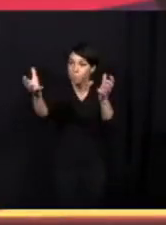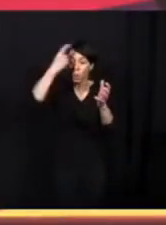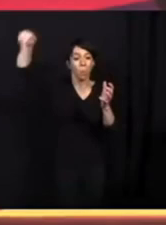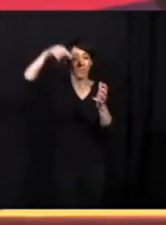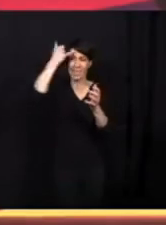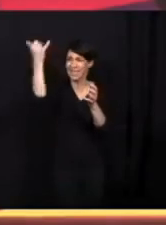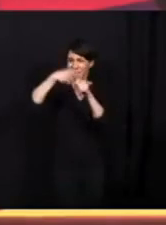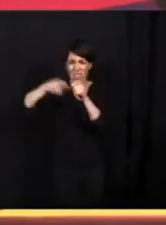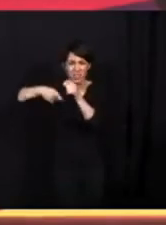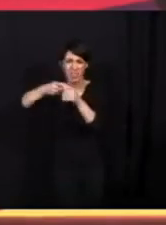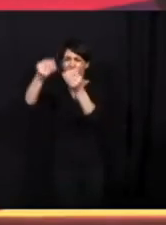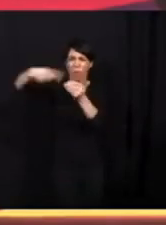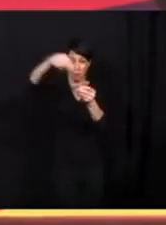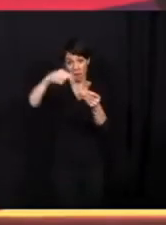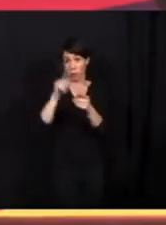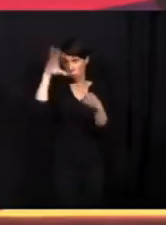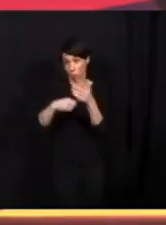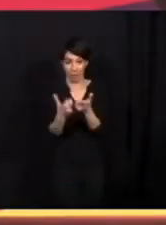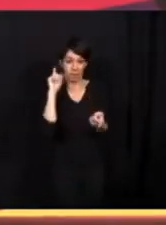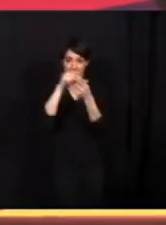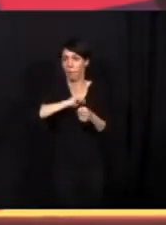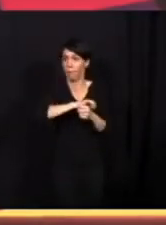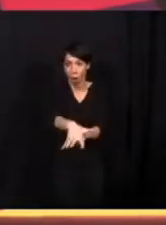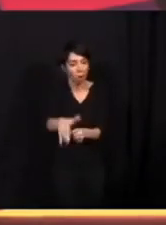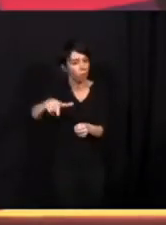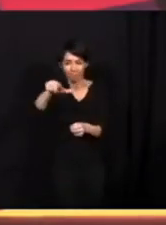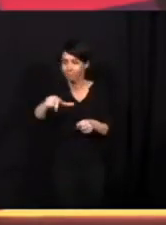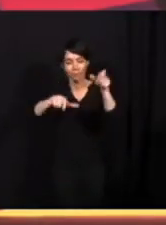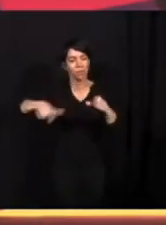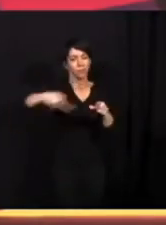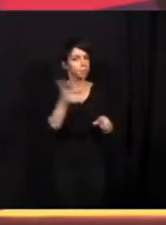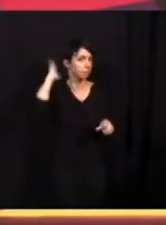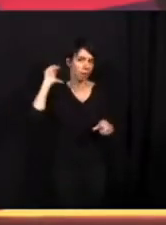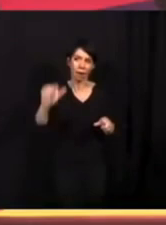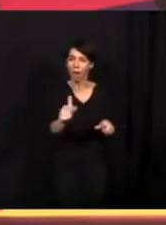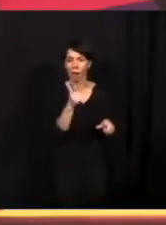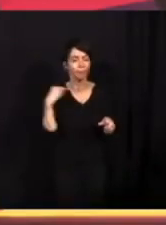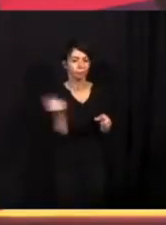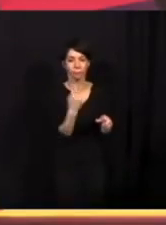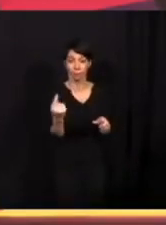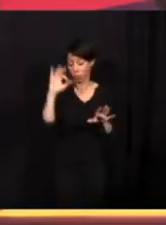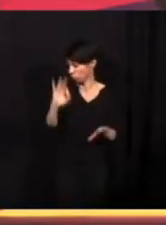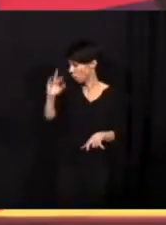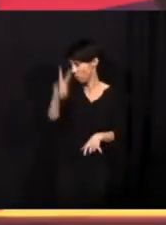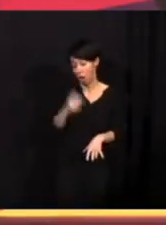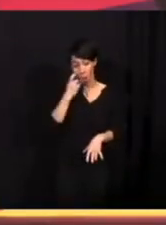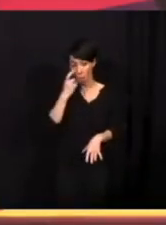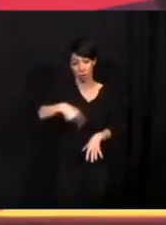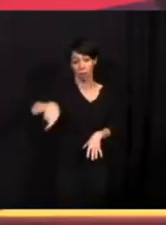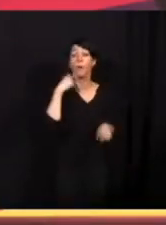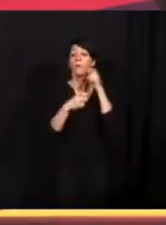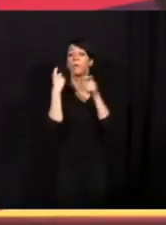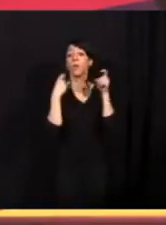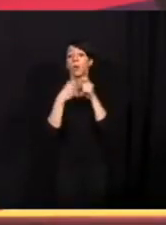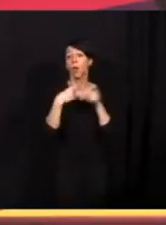qui est très présente encore en France. Oui, c'est un fait, les violences sexuelles sont aujourd'hui banalisées par la culture du viol, véhiculées notamment par